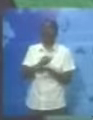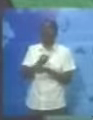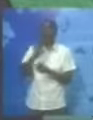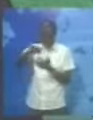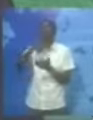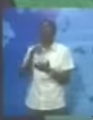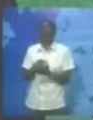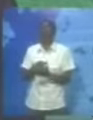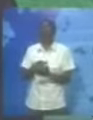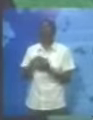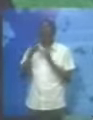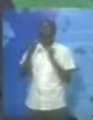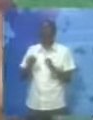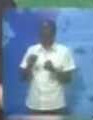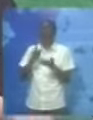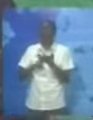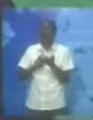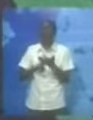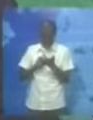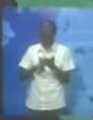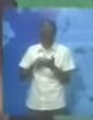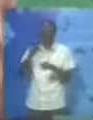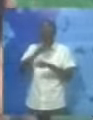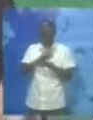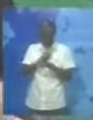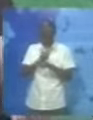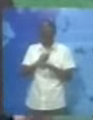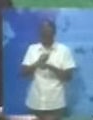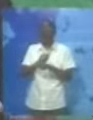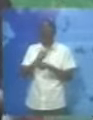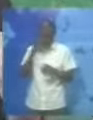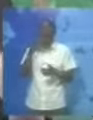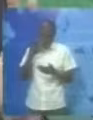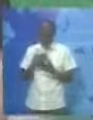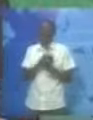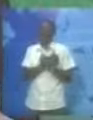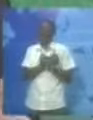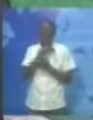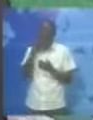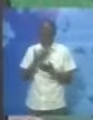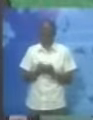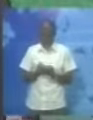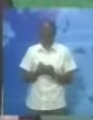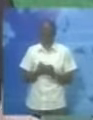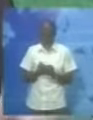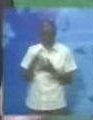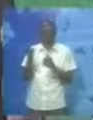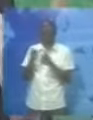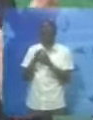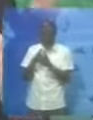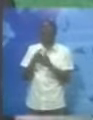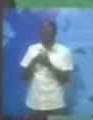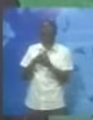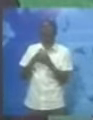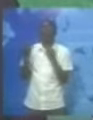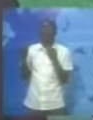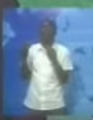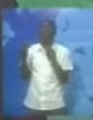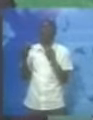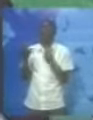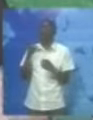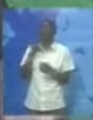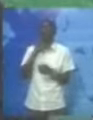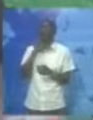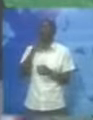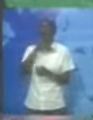milieu, ça, on peut discuter, mais mon métier, j'adore. Je crois qu'il faut le pratiquer avec beaucoup d'enthousiasme, d'abord. Beaucoup de rigueur aussi,